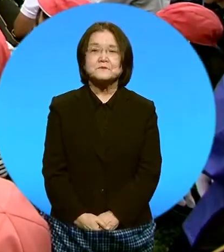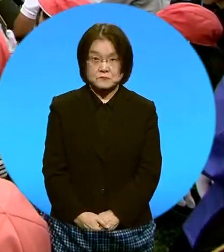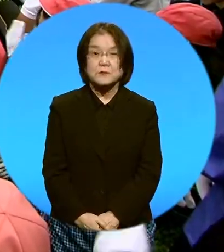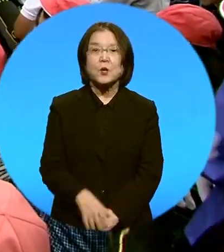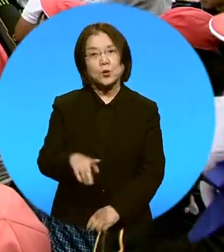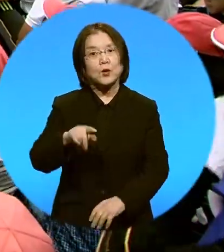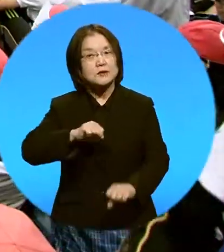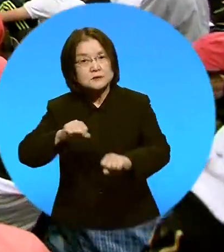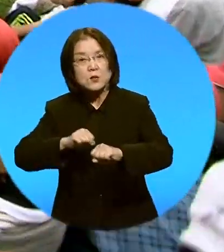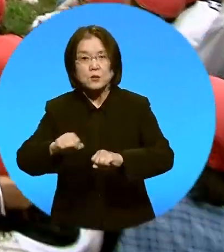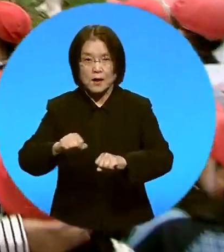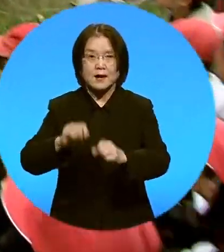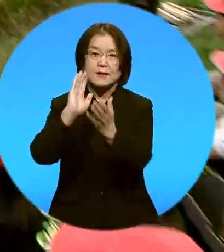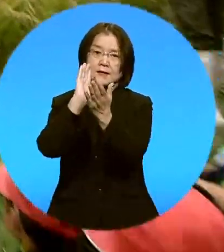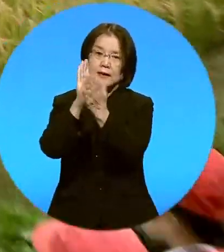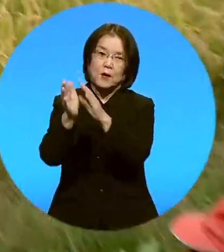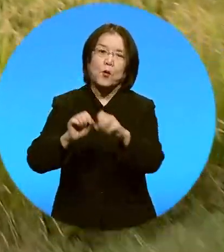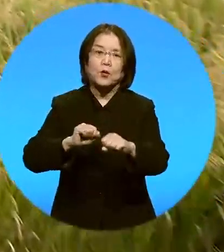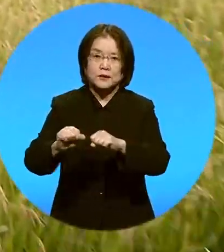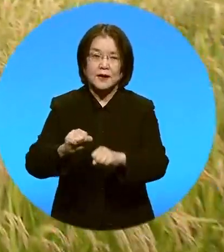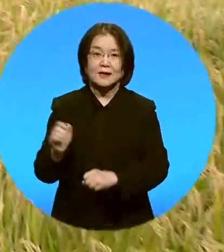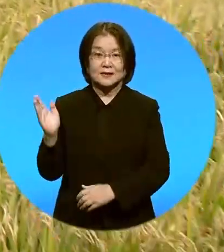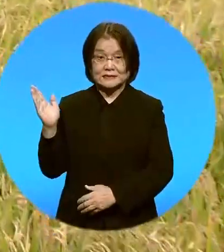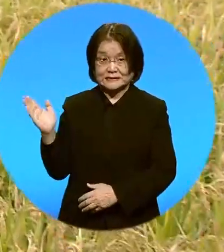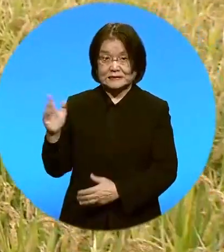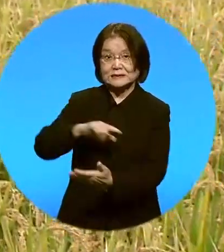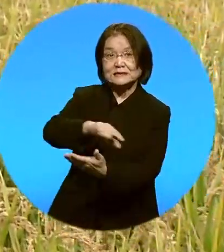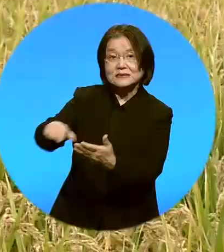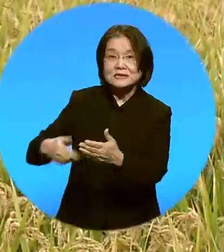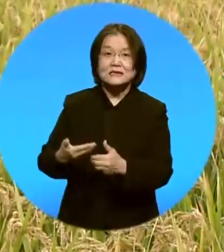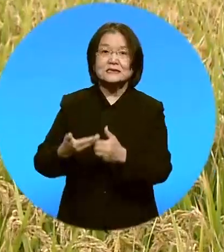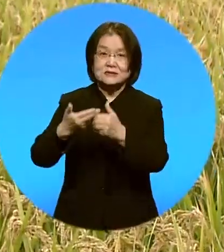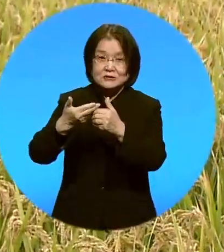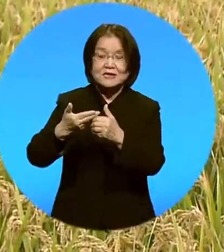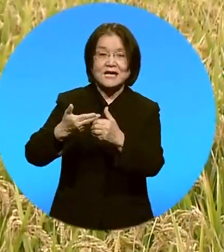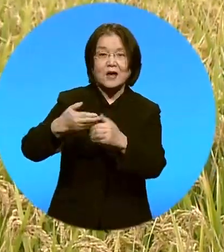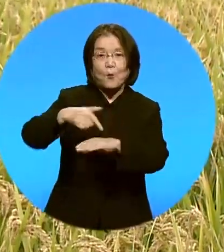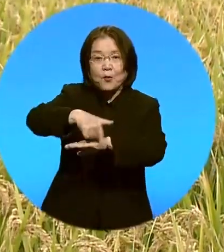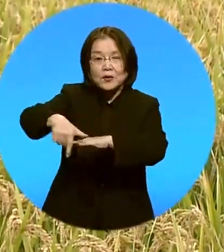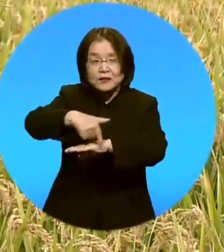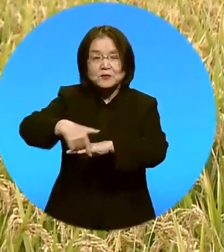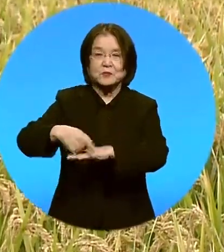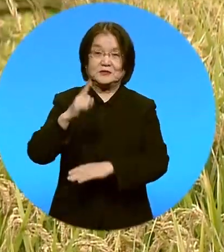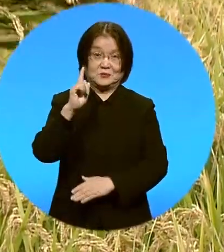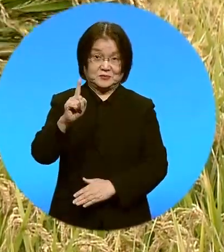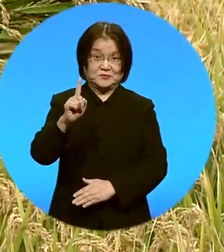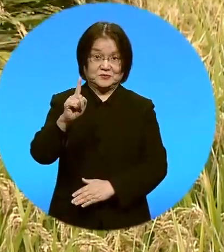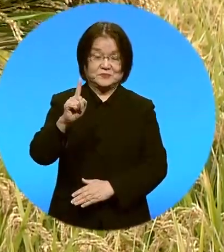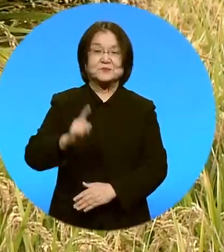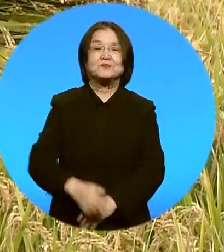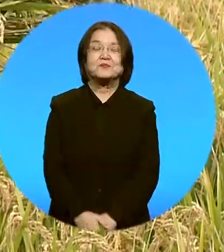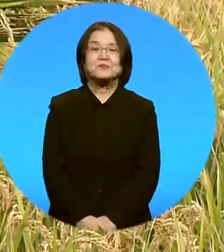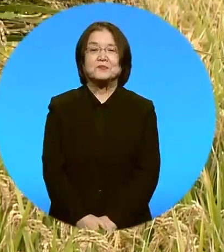この活動は県が行う地域創生人材育成プロジェクトの一環です。